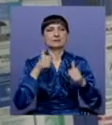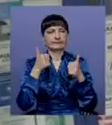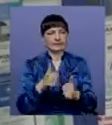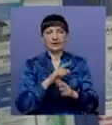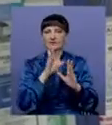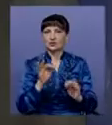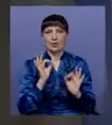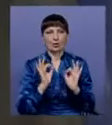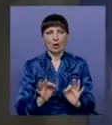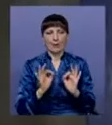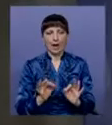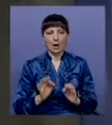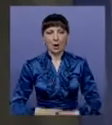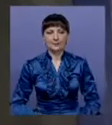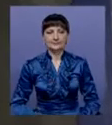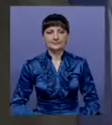прошла проверку.